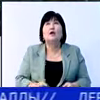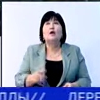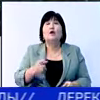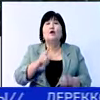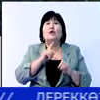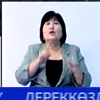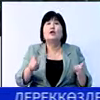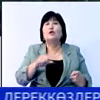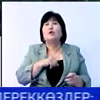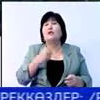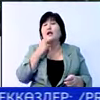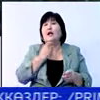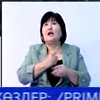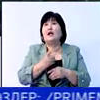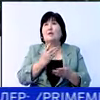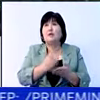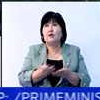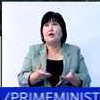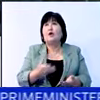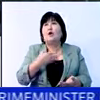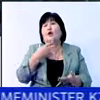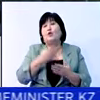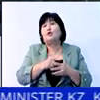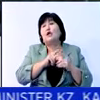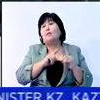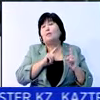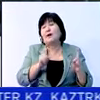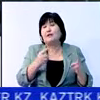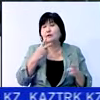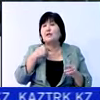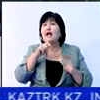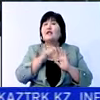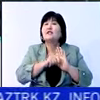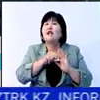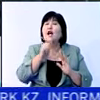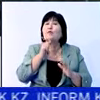ғой. Мен бұл комедиядан өзімді басқа қырымнан сынап көрдім.